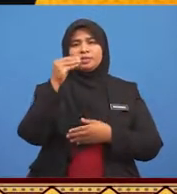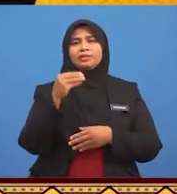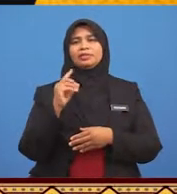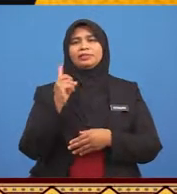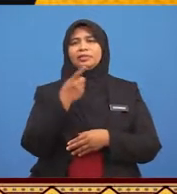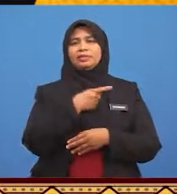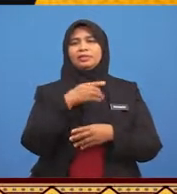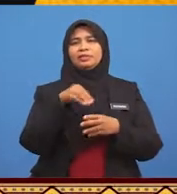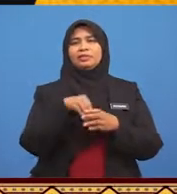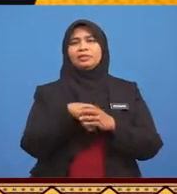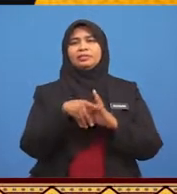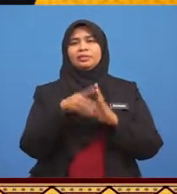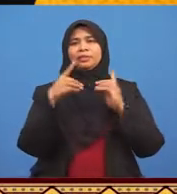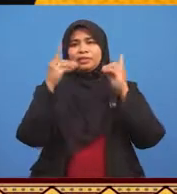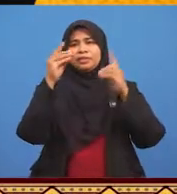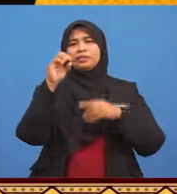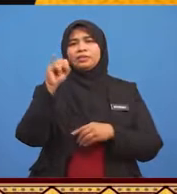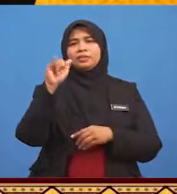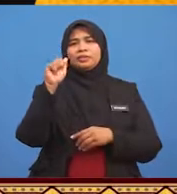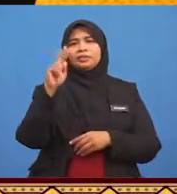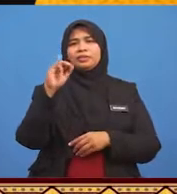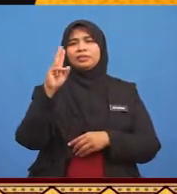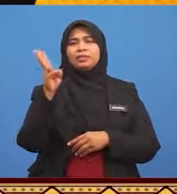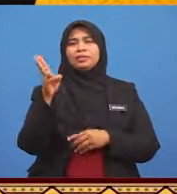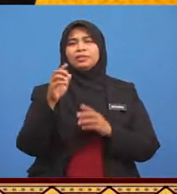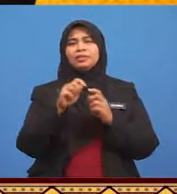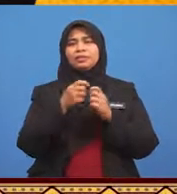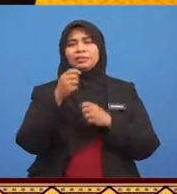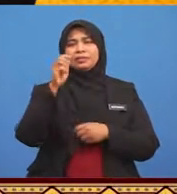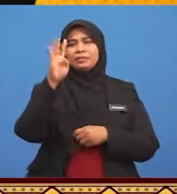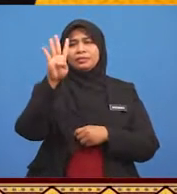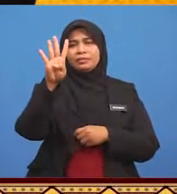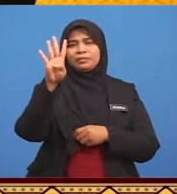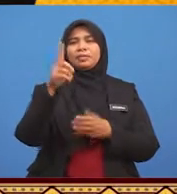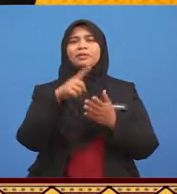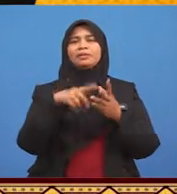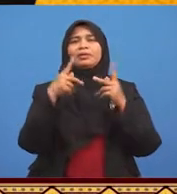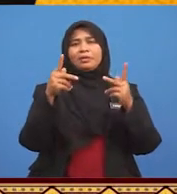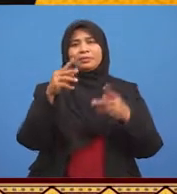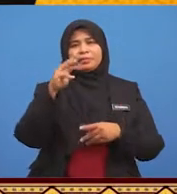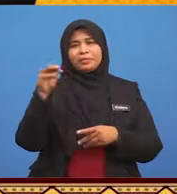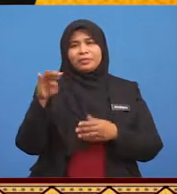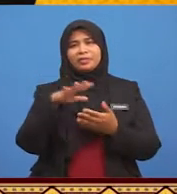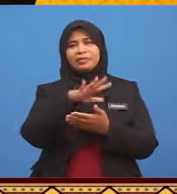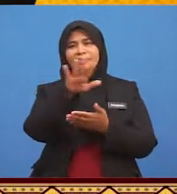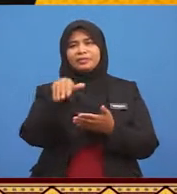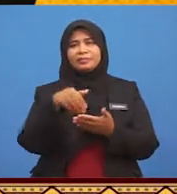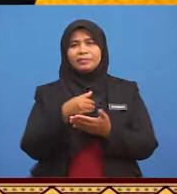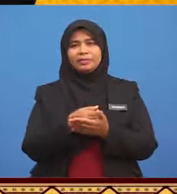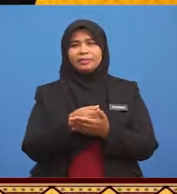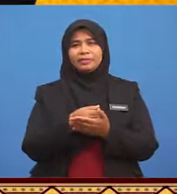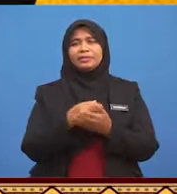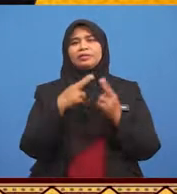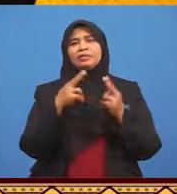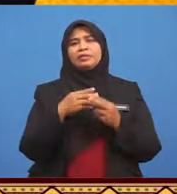dalam subjek Pendidikan Syariah Islamiah Tingkatan 4. Apa khabar murid-murid Ustazah pada hari ini?